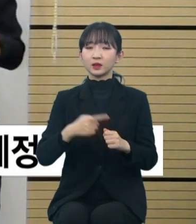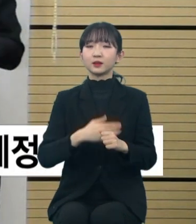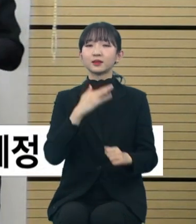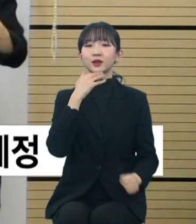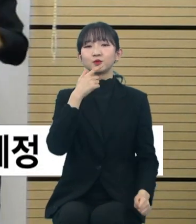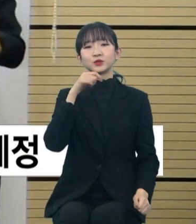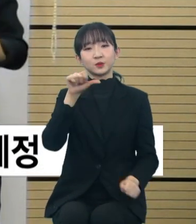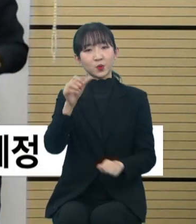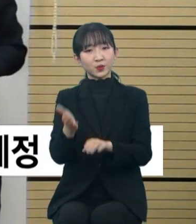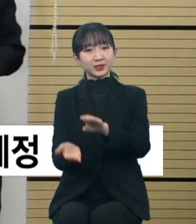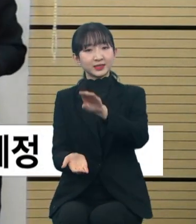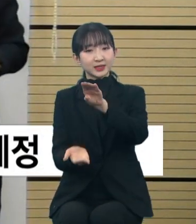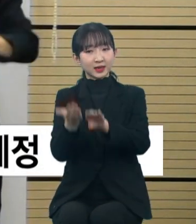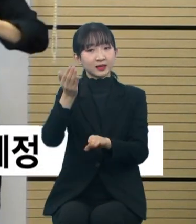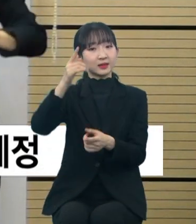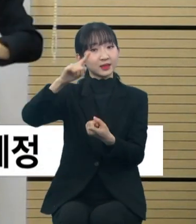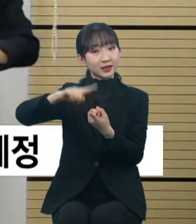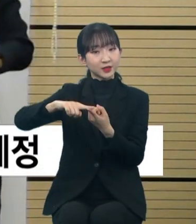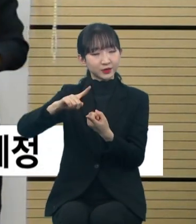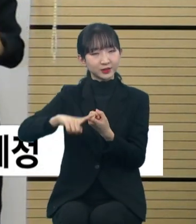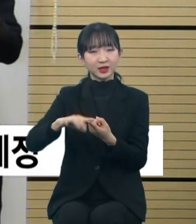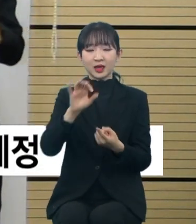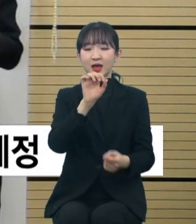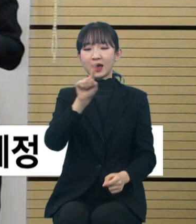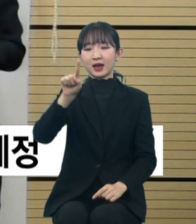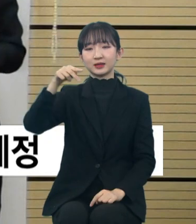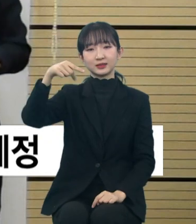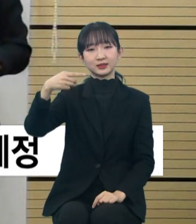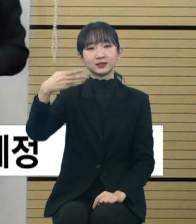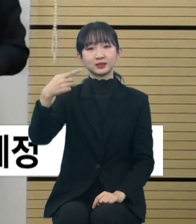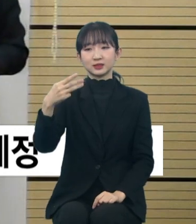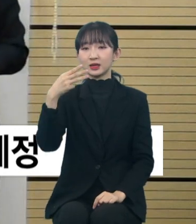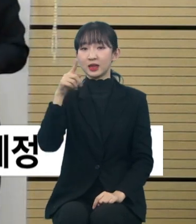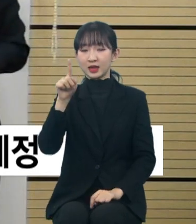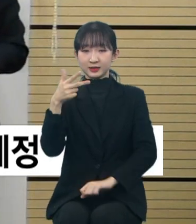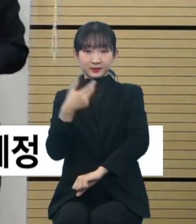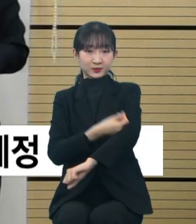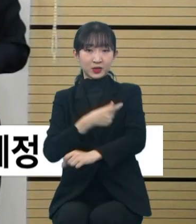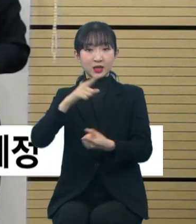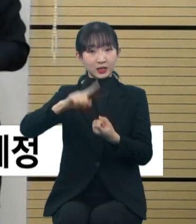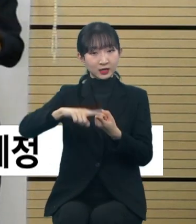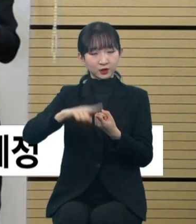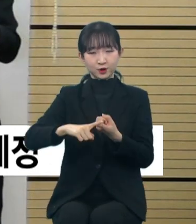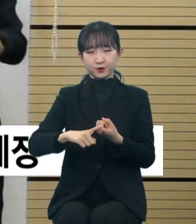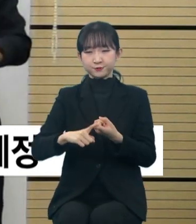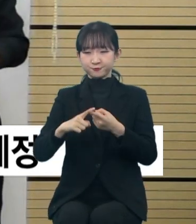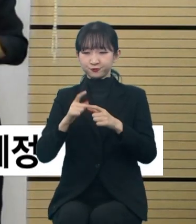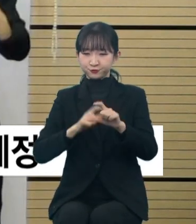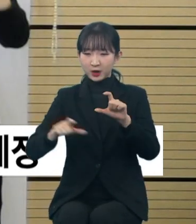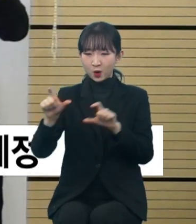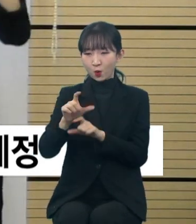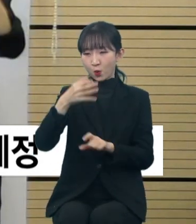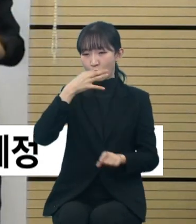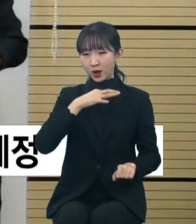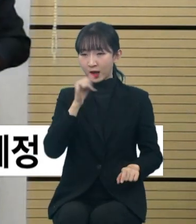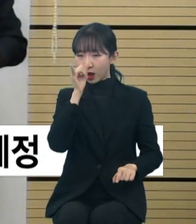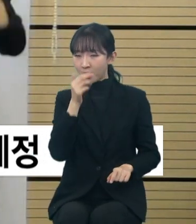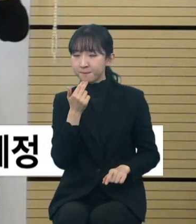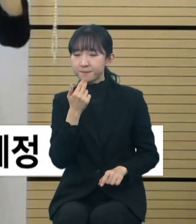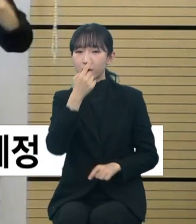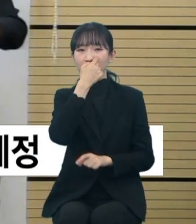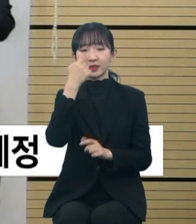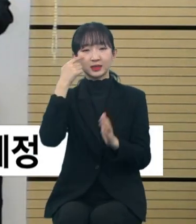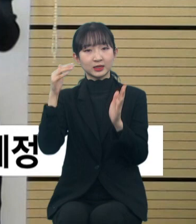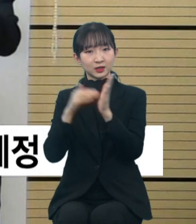65세 이상 연령층에 대해서는 아스트라제네카 백신 효능에 대한 추가 자료를 확인하고 예방접종